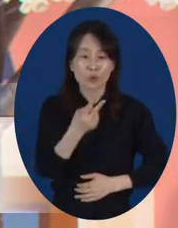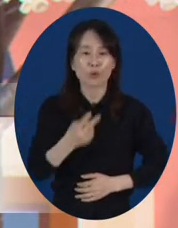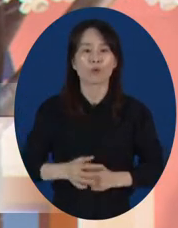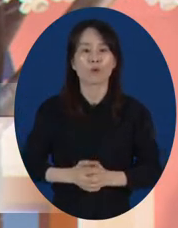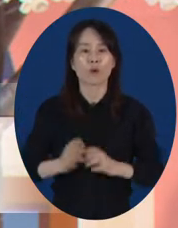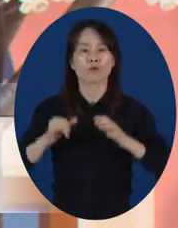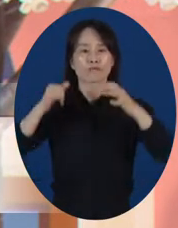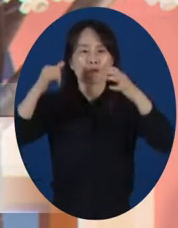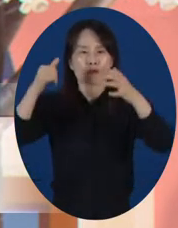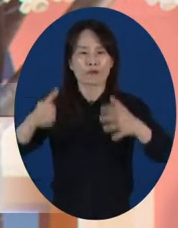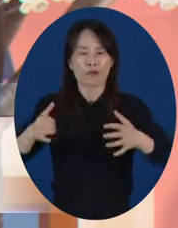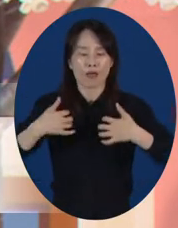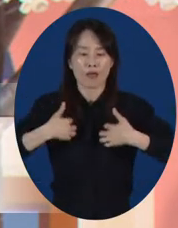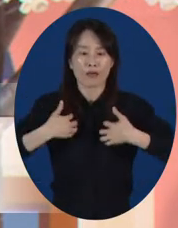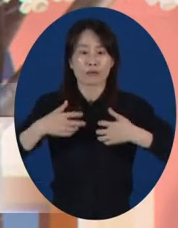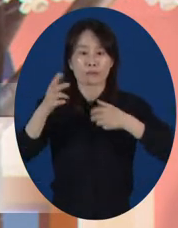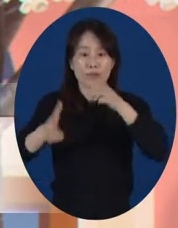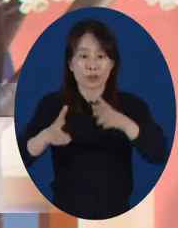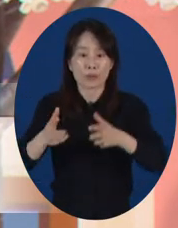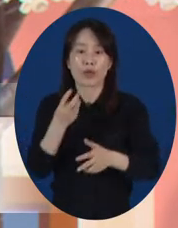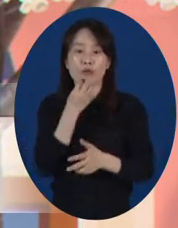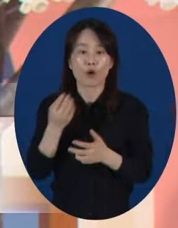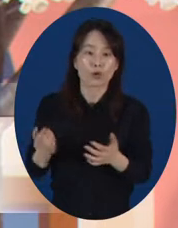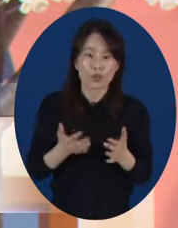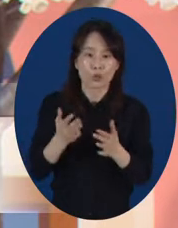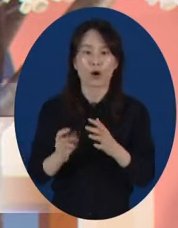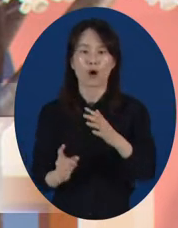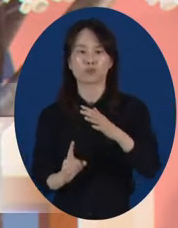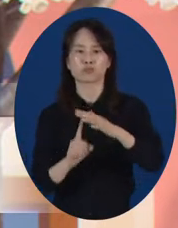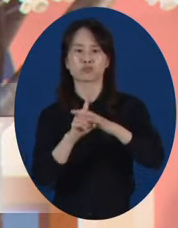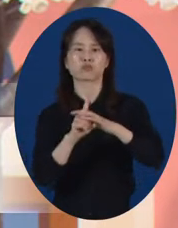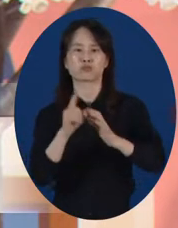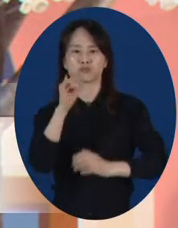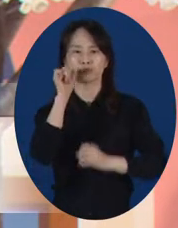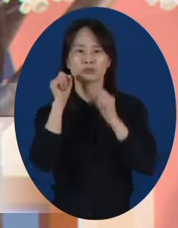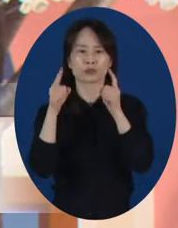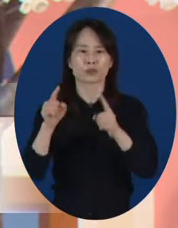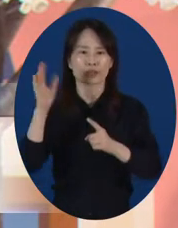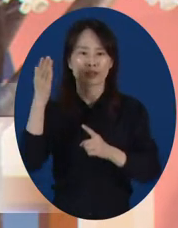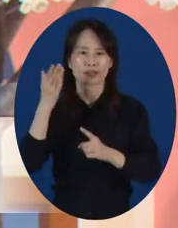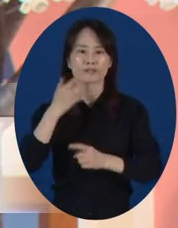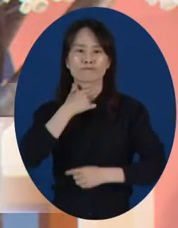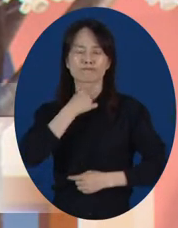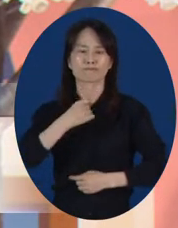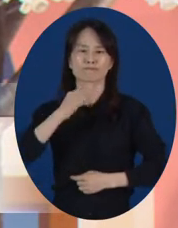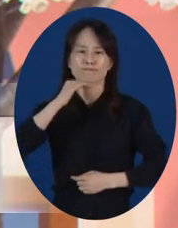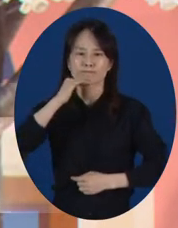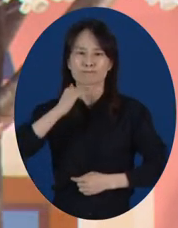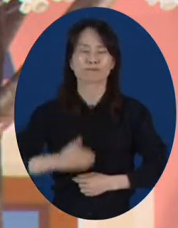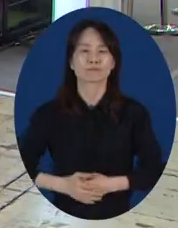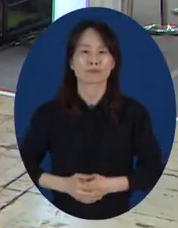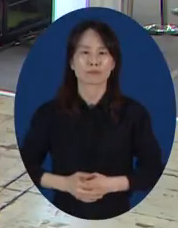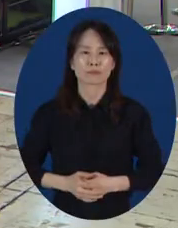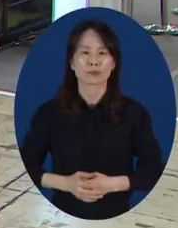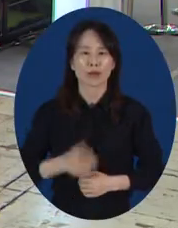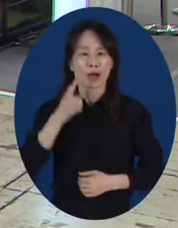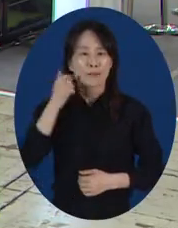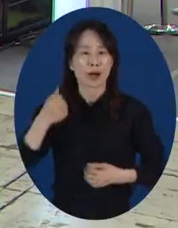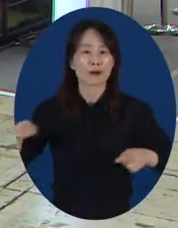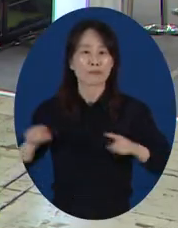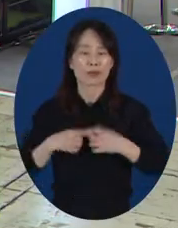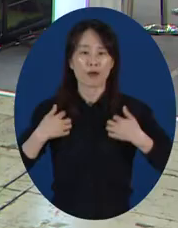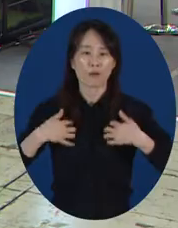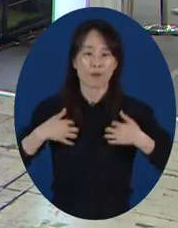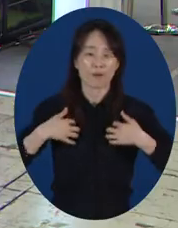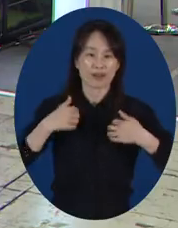나아가 세계의 게임 산업에 우리 경기도가 우뚝 설 수 있는 계기가 되기를 기대합니다. 아빠와